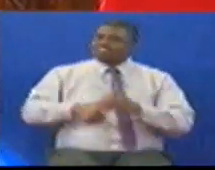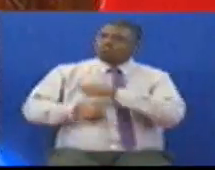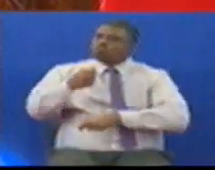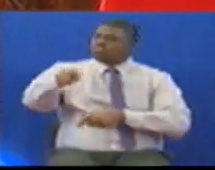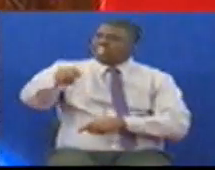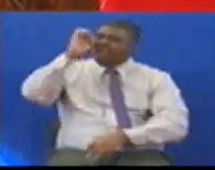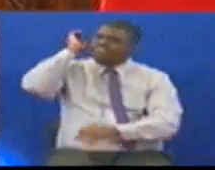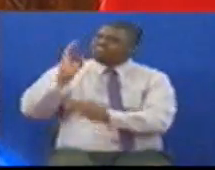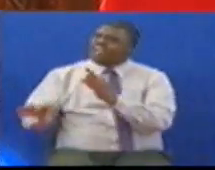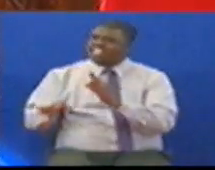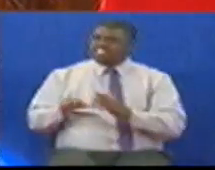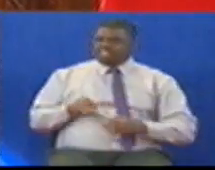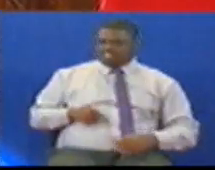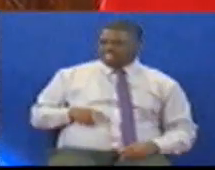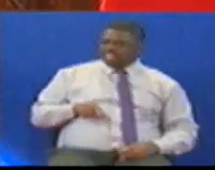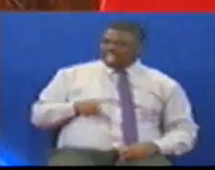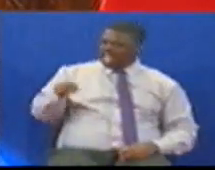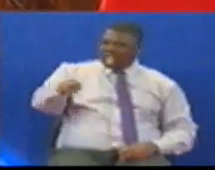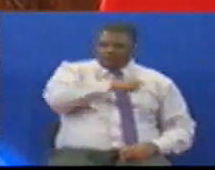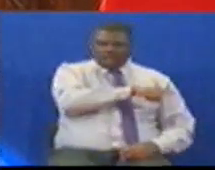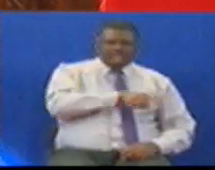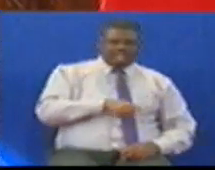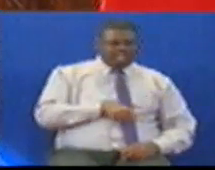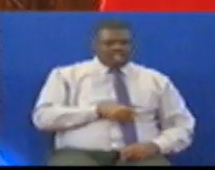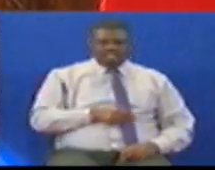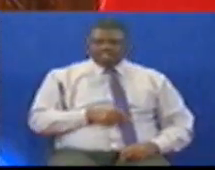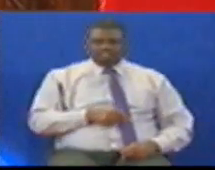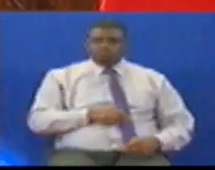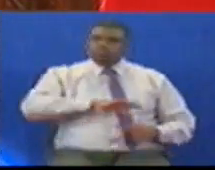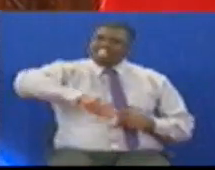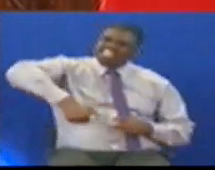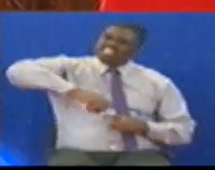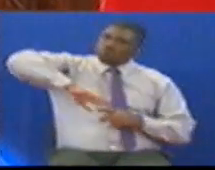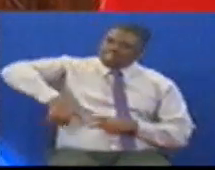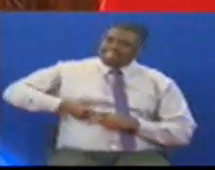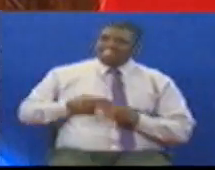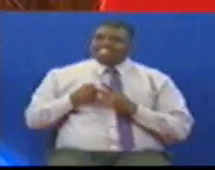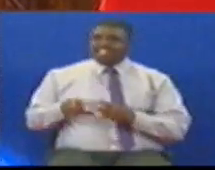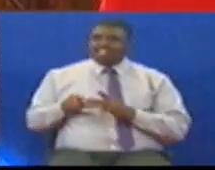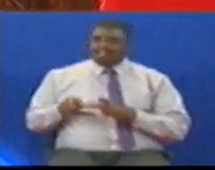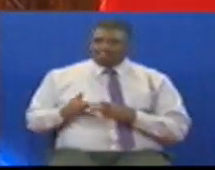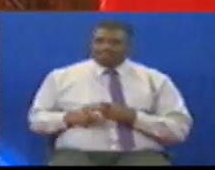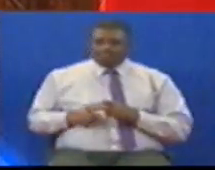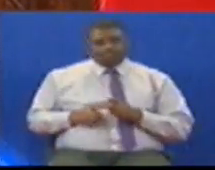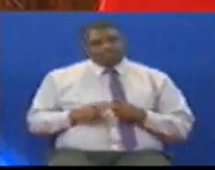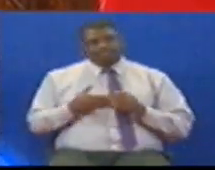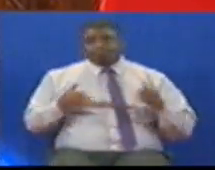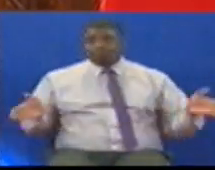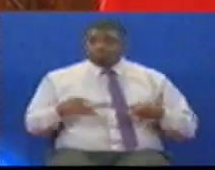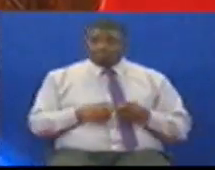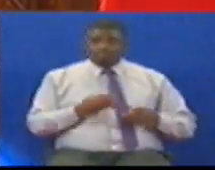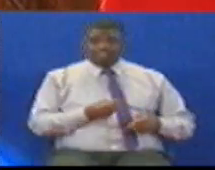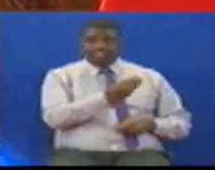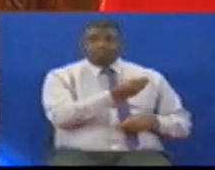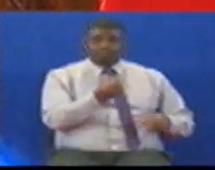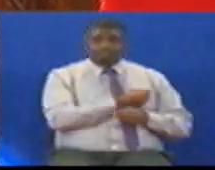mfano au kuaminiwa na wananchi wanaoongoza. Mifano ya wateule wa aina hii ipo. Aliyetia fora ni yule aliyefunguliwa shtaka la kujifanya